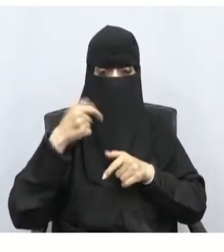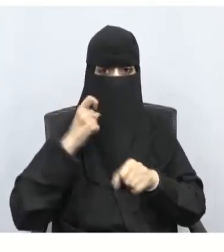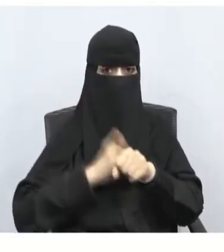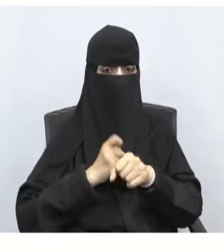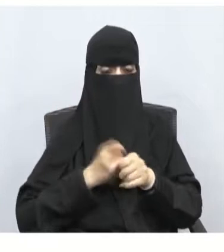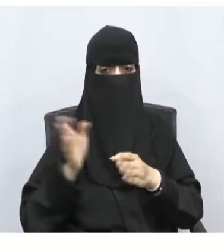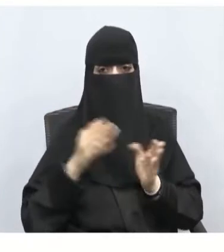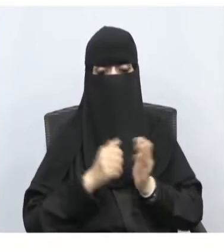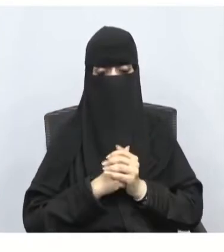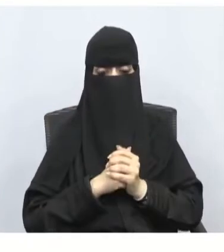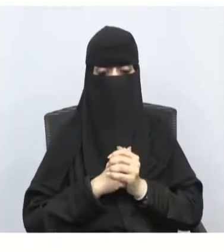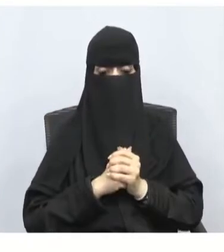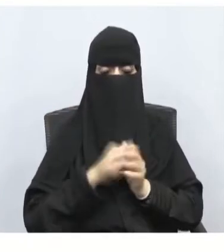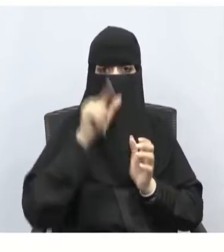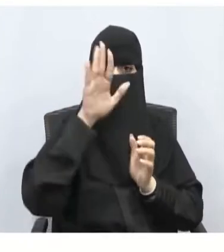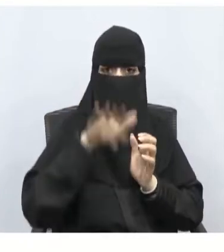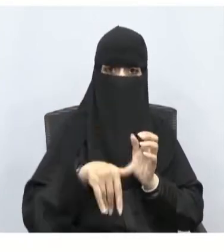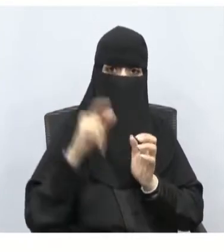والحديد. وهنا